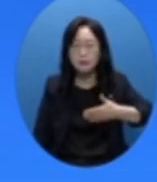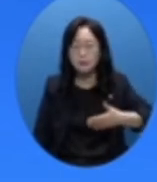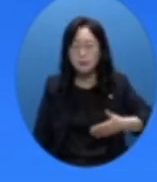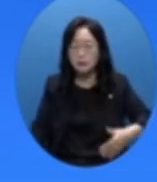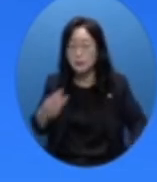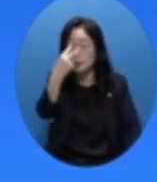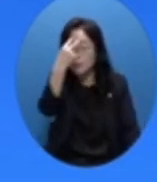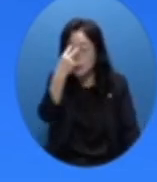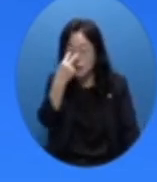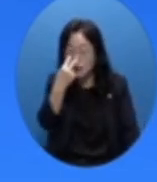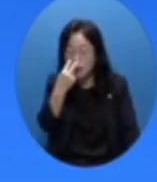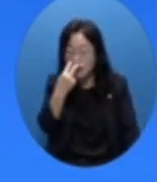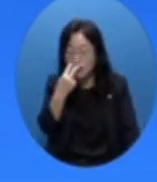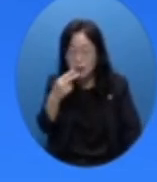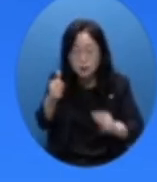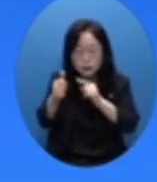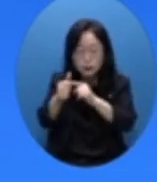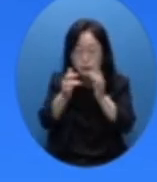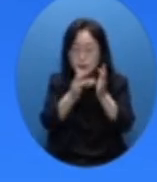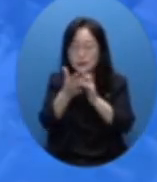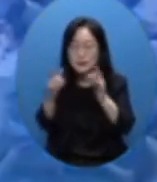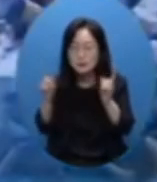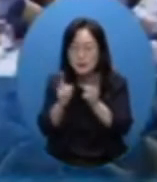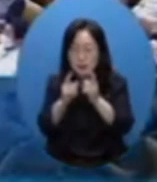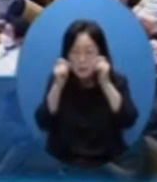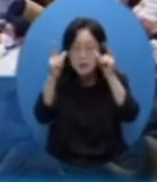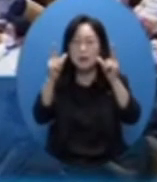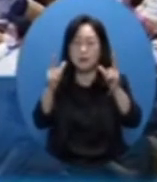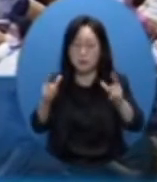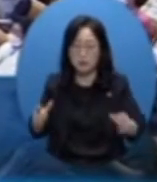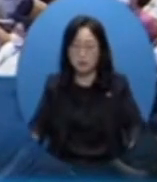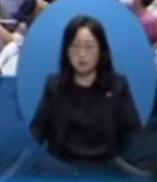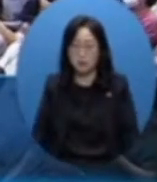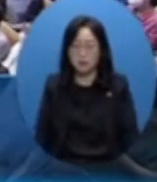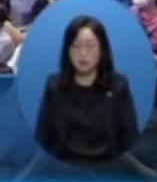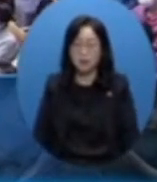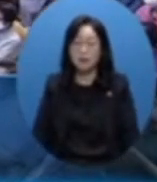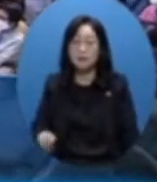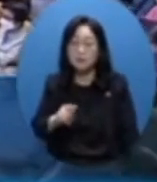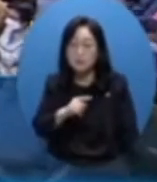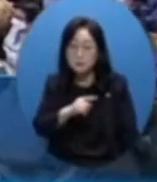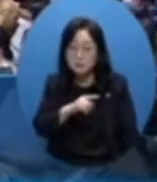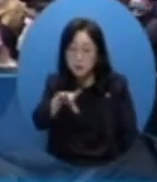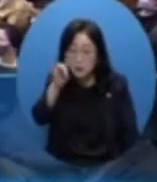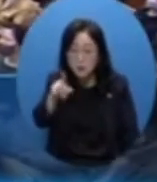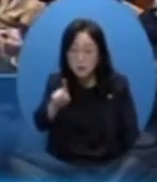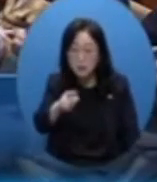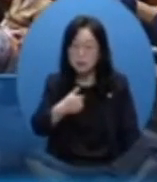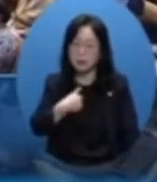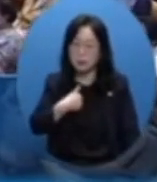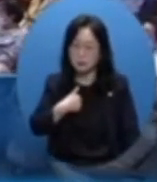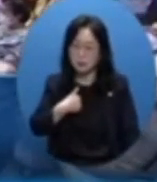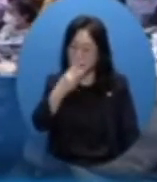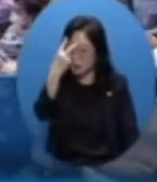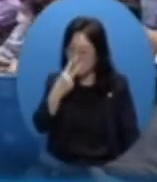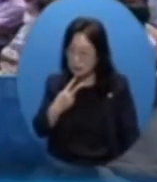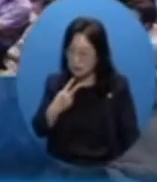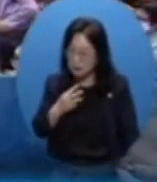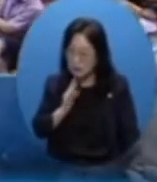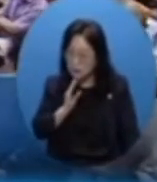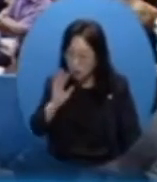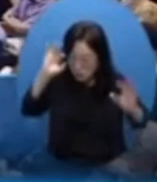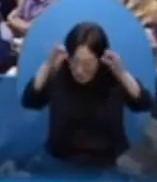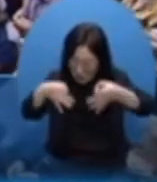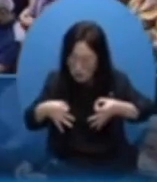맹인 으로 살던 분이 예수 만난 둘은 뜨는 장면이 나옵니다 먼저 나는 맹인이 아닌가 우리